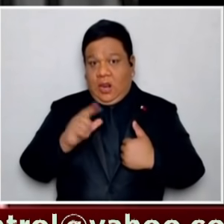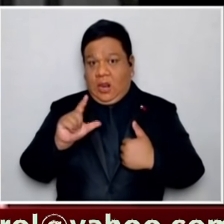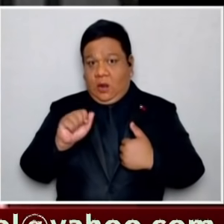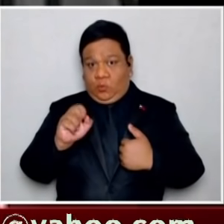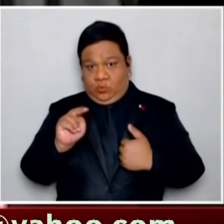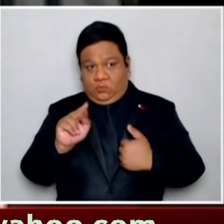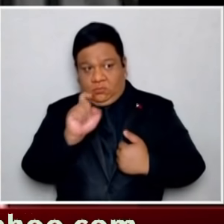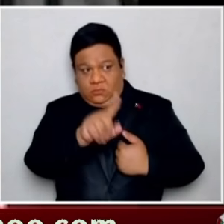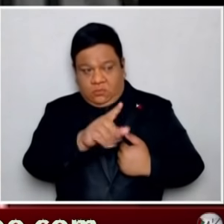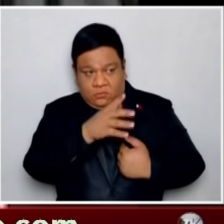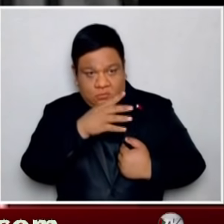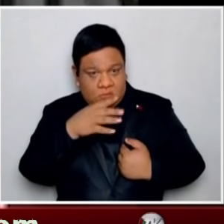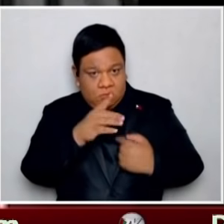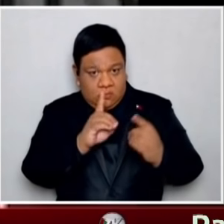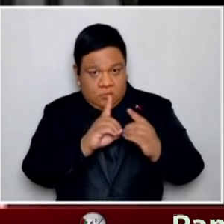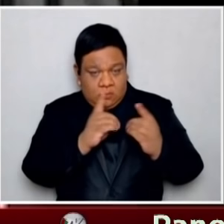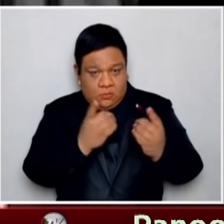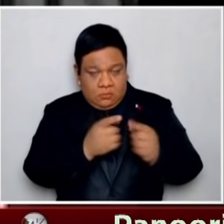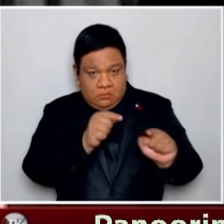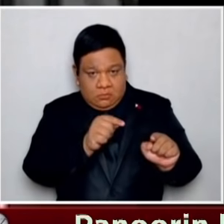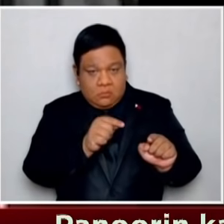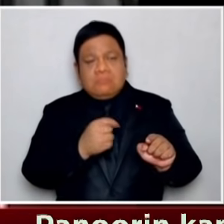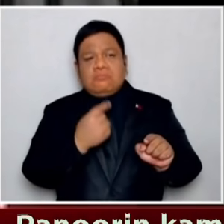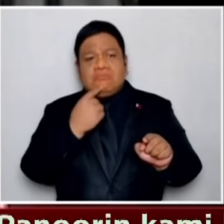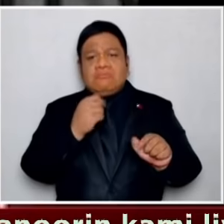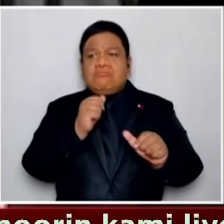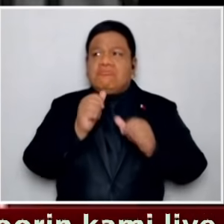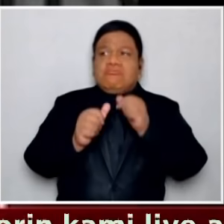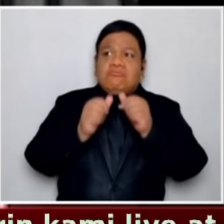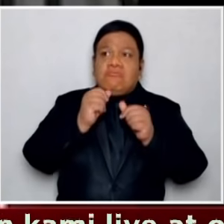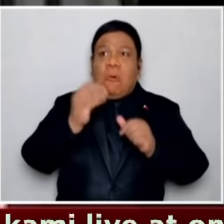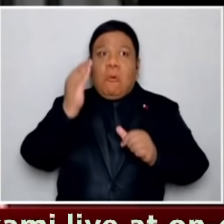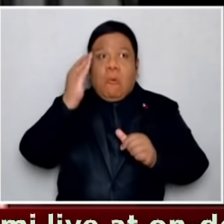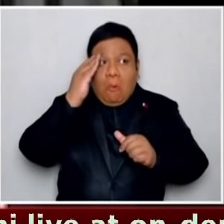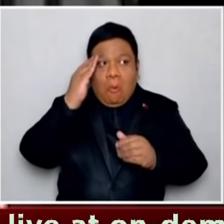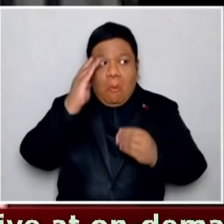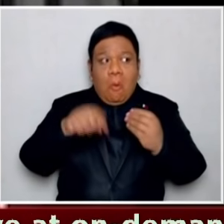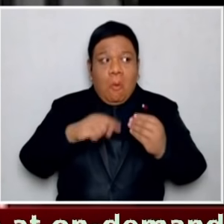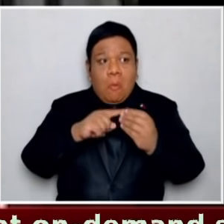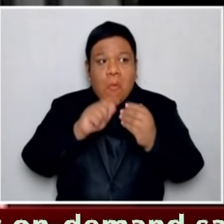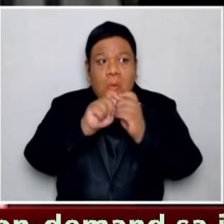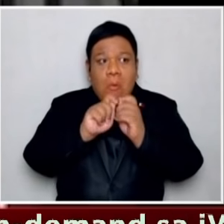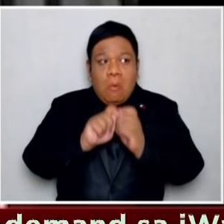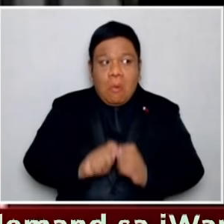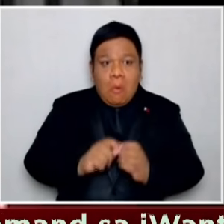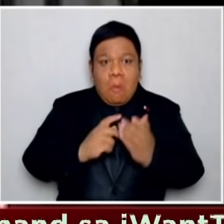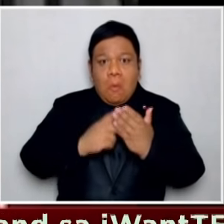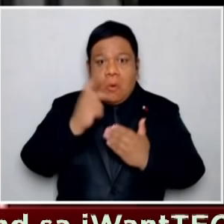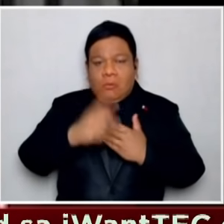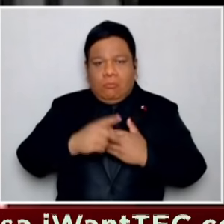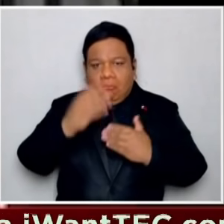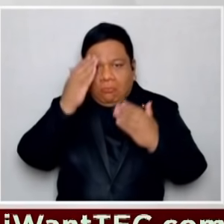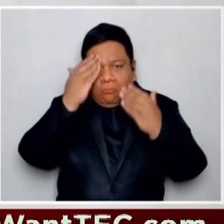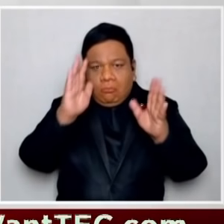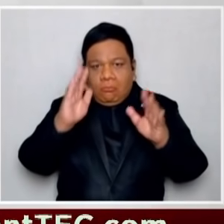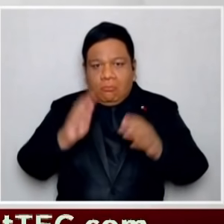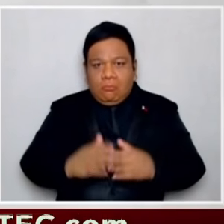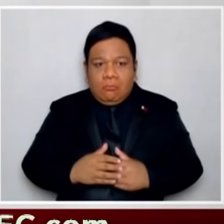ito, itinanggi ng DA na alam nila ang detalye ng proyekto.